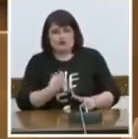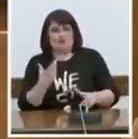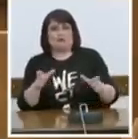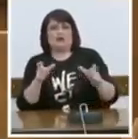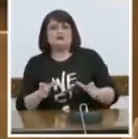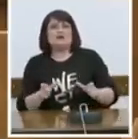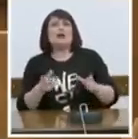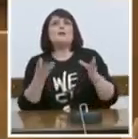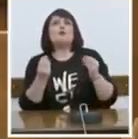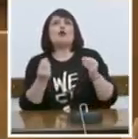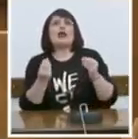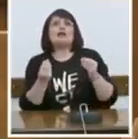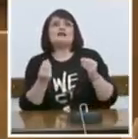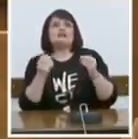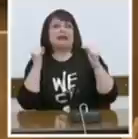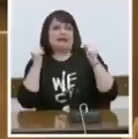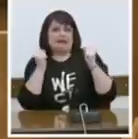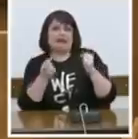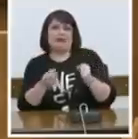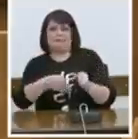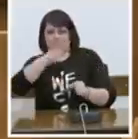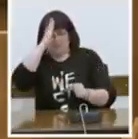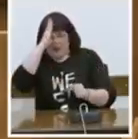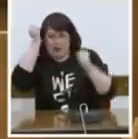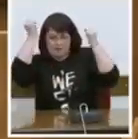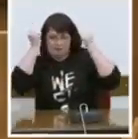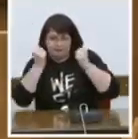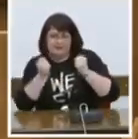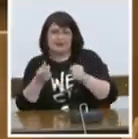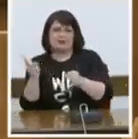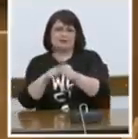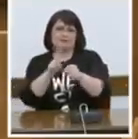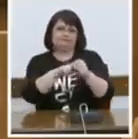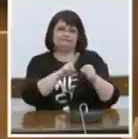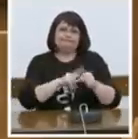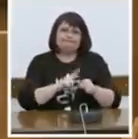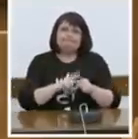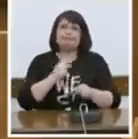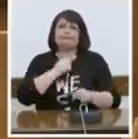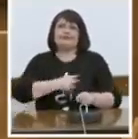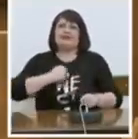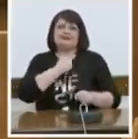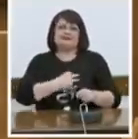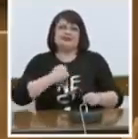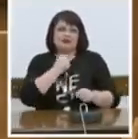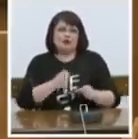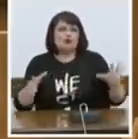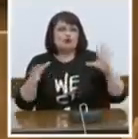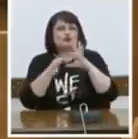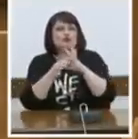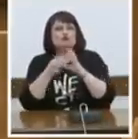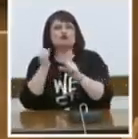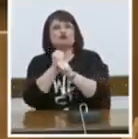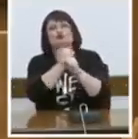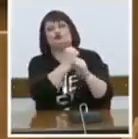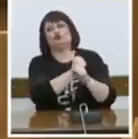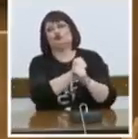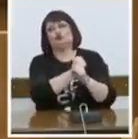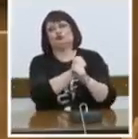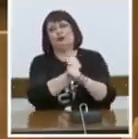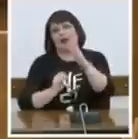τη ζωή και την υγεία τους, ακόμη και σε εργασίες συνδεδεμένες με λεγόμενες πρωτοβουλίες